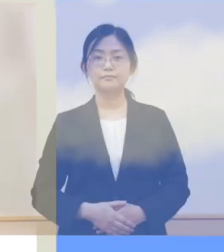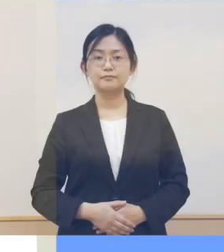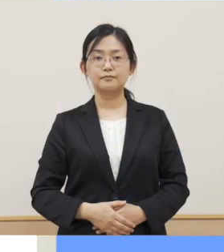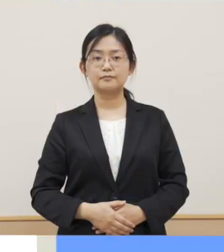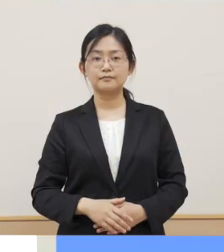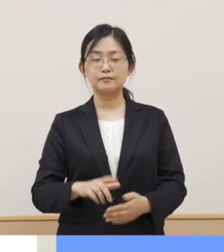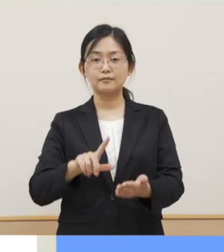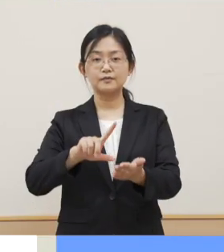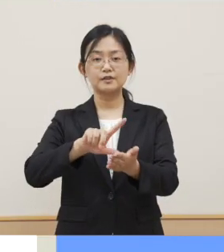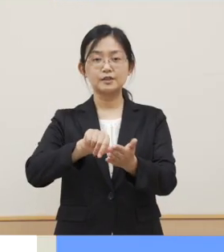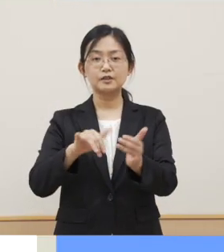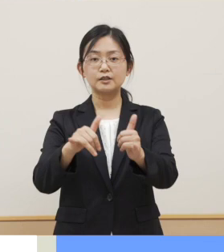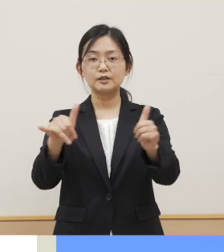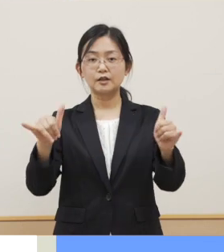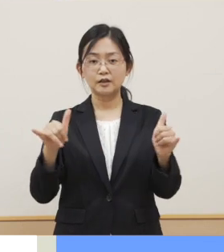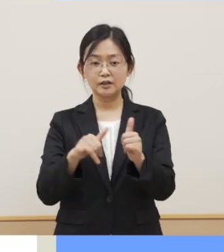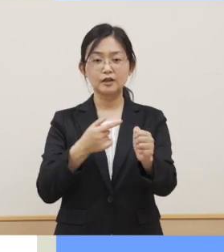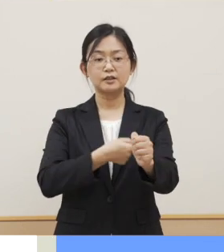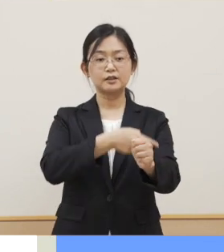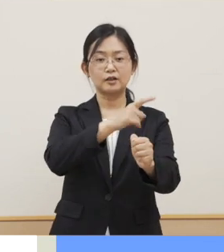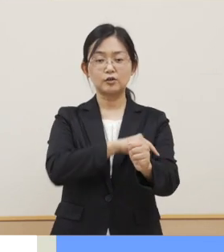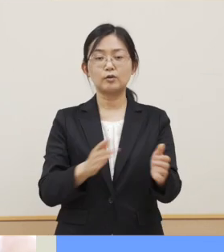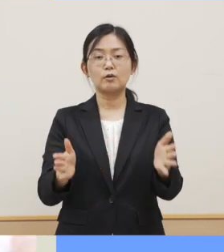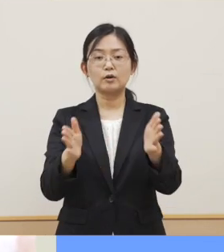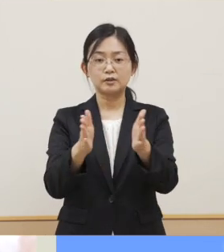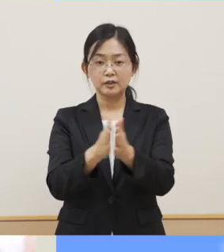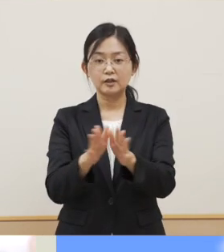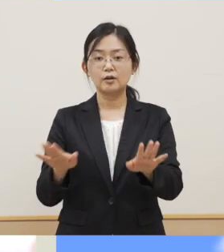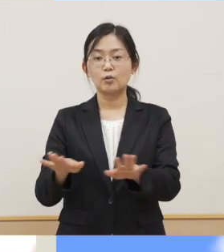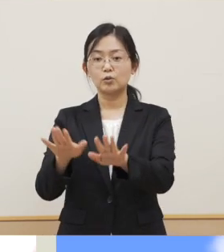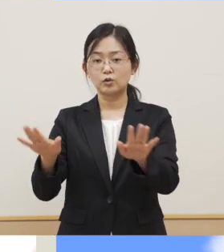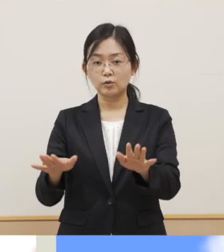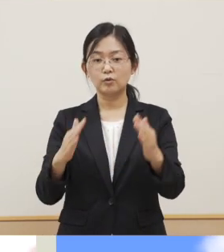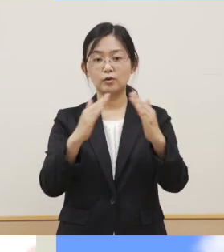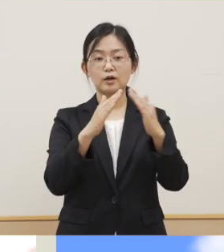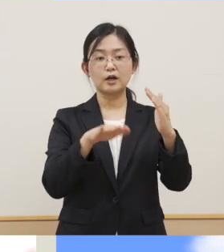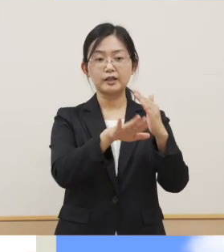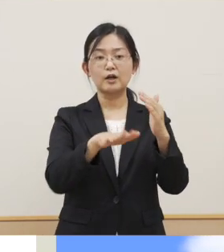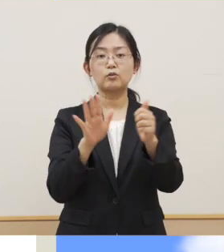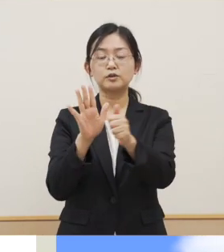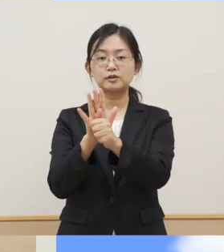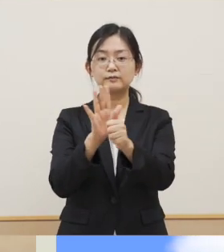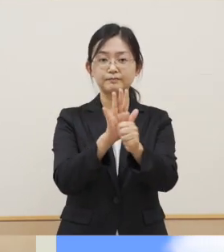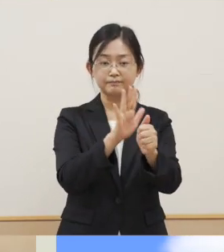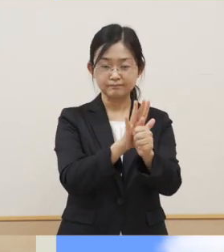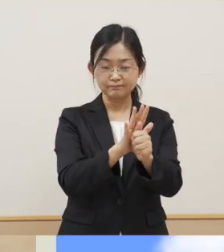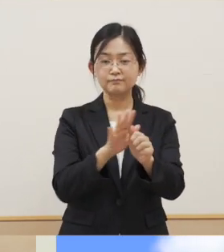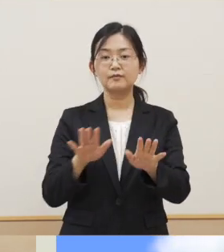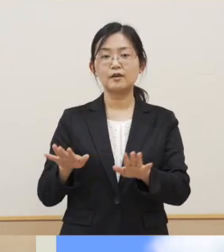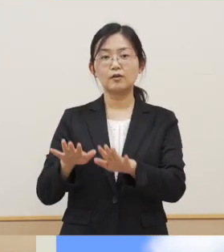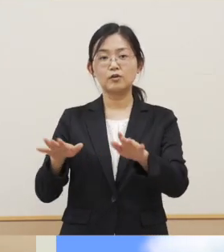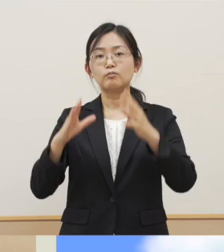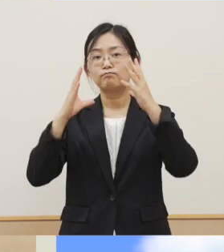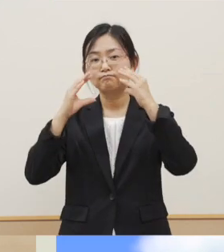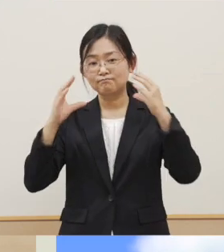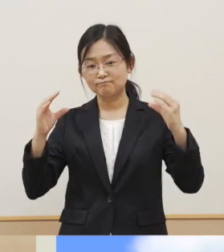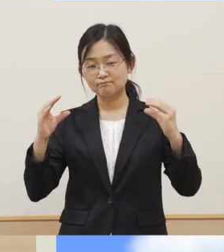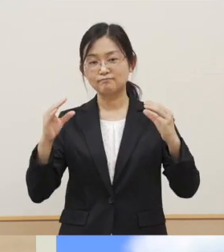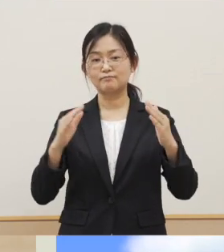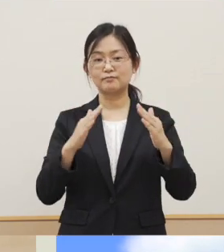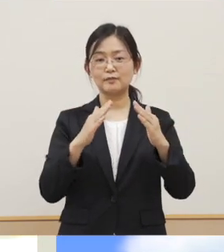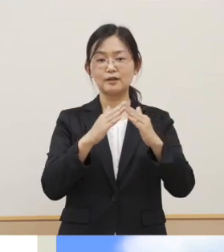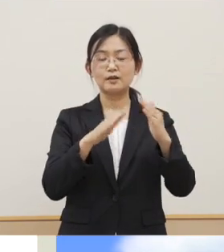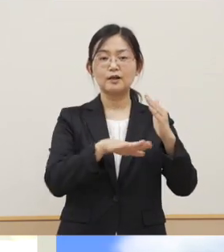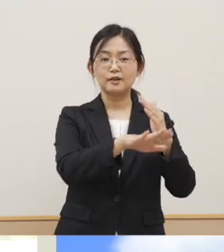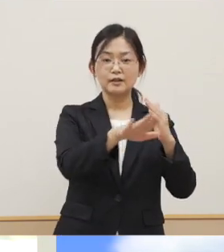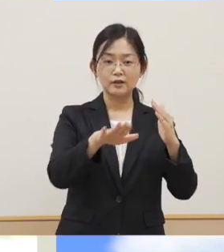地域社会が一体となり、子どもや子育て家庭を支援することで、子どもが笑顔で、そして子